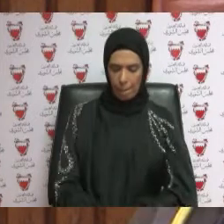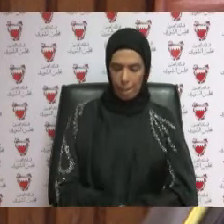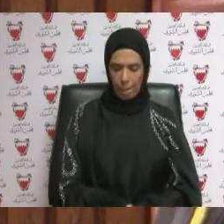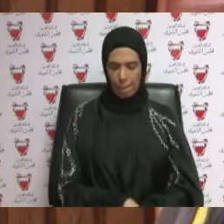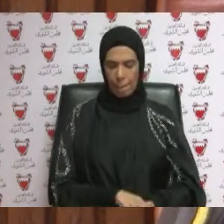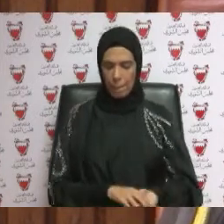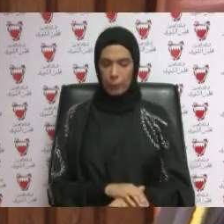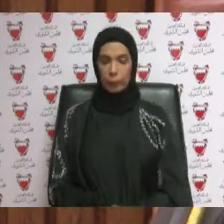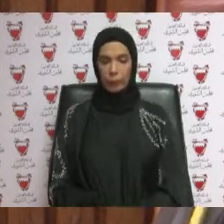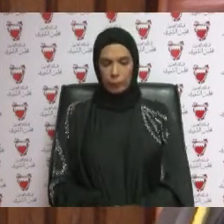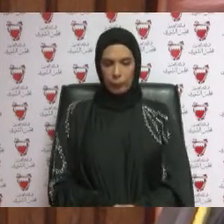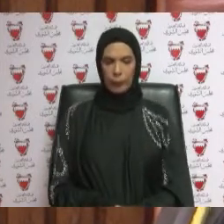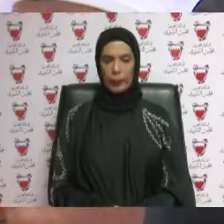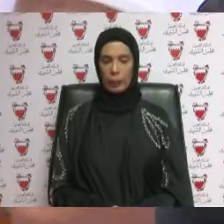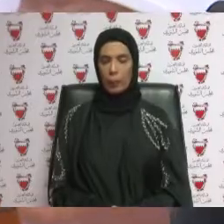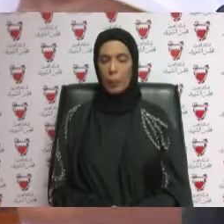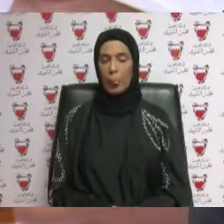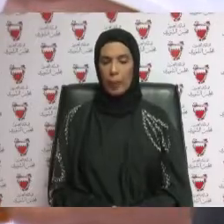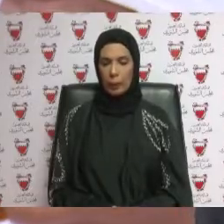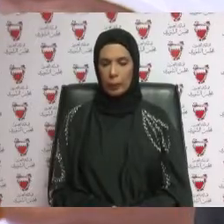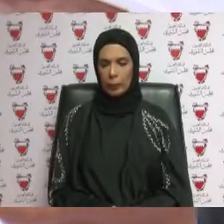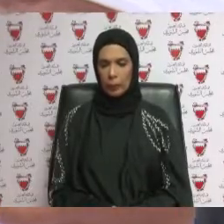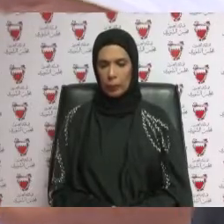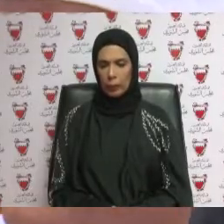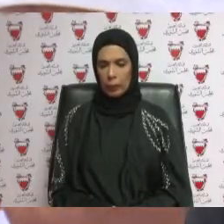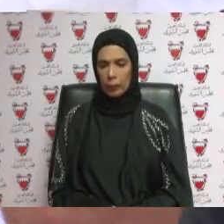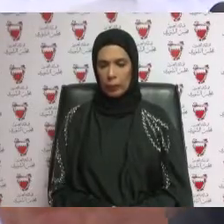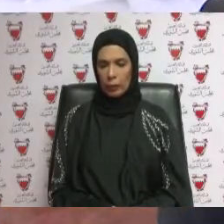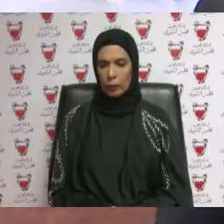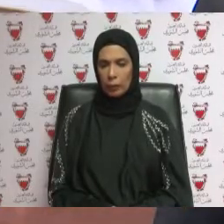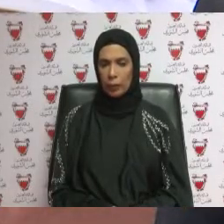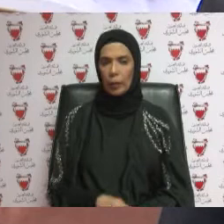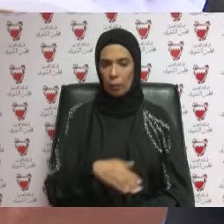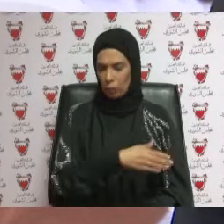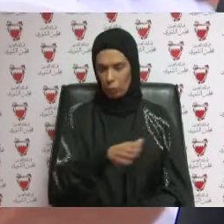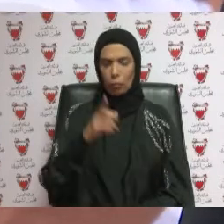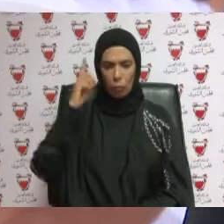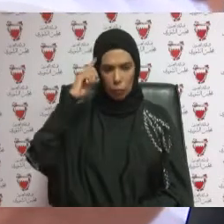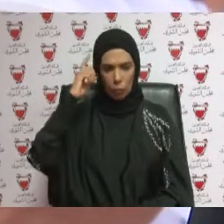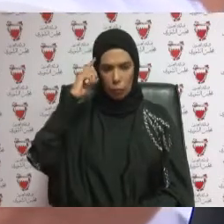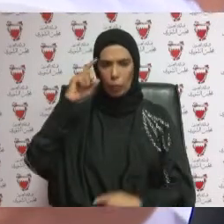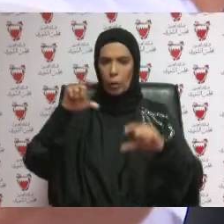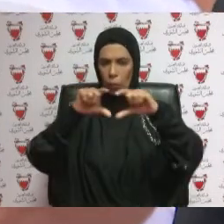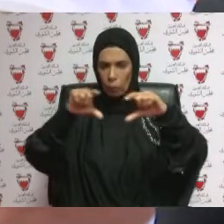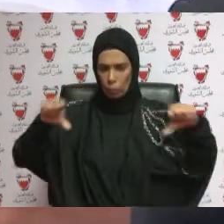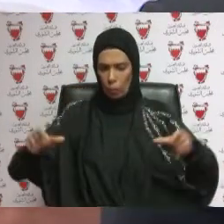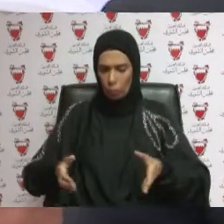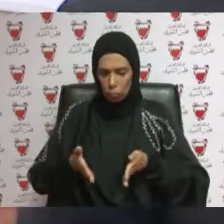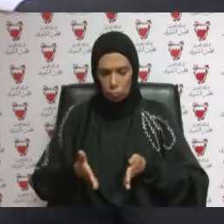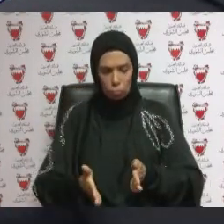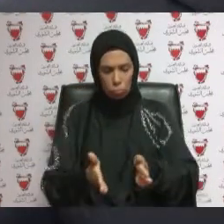شكرا معالي الرئيس. حبيت في البداية أن أبين أن طبعا الكل يعلم أن موضوع الممرات المائية موضوع